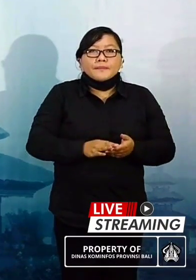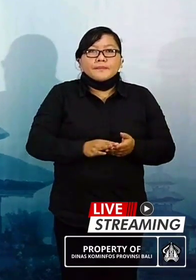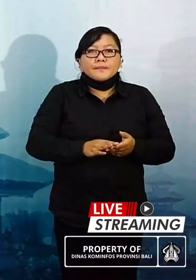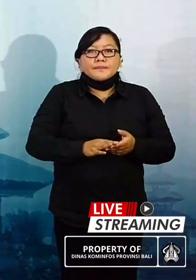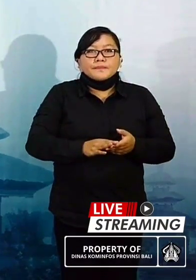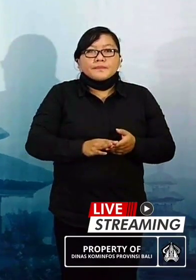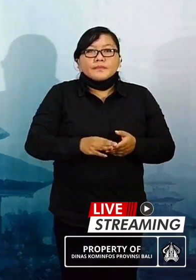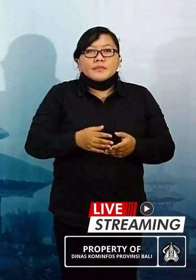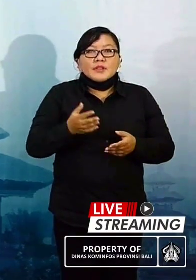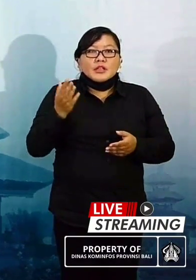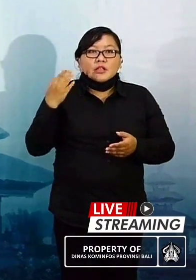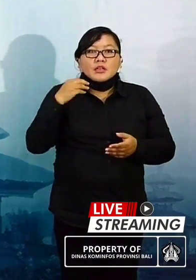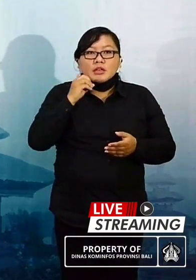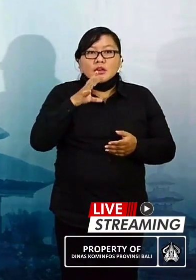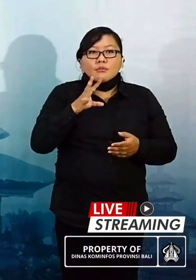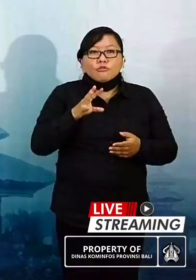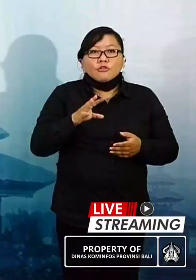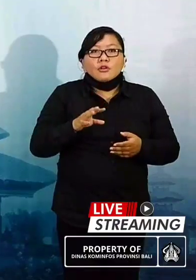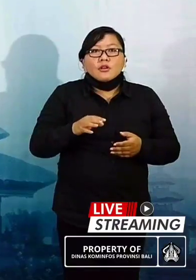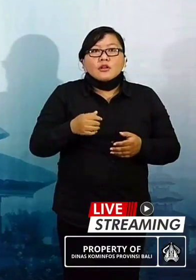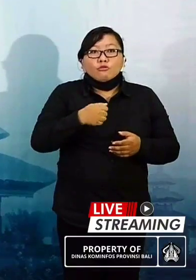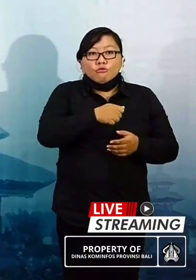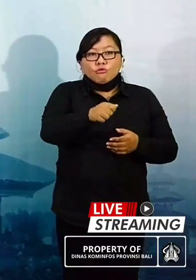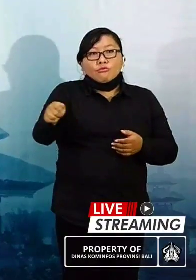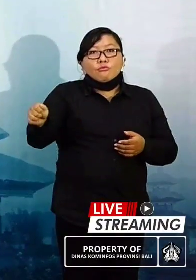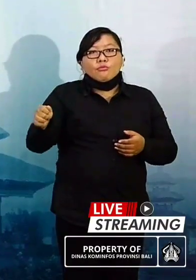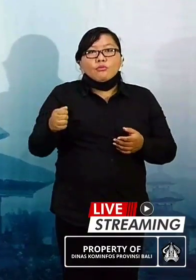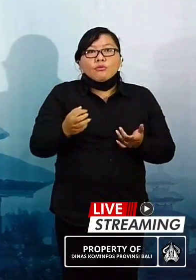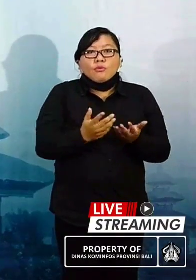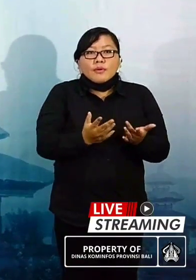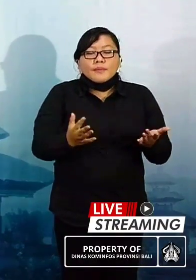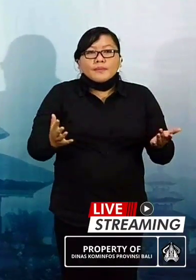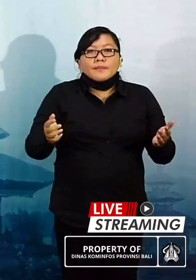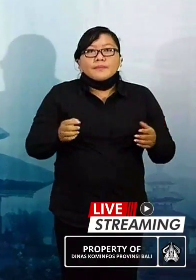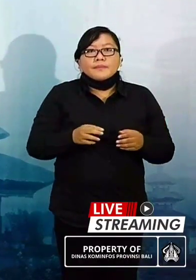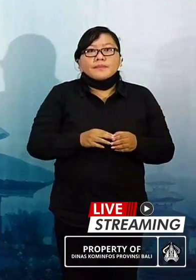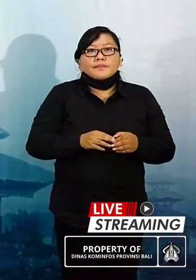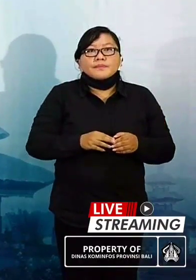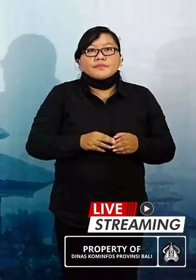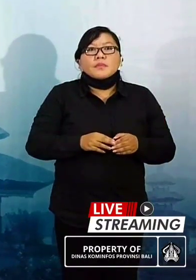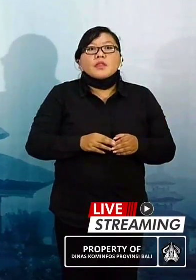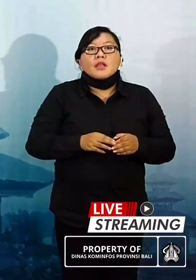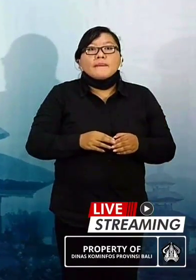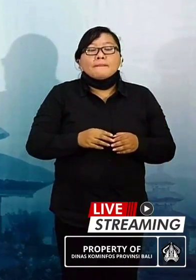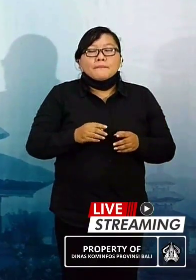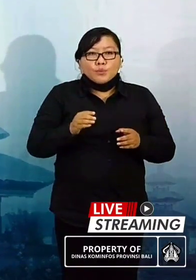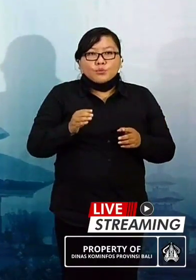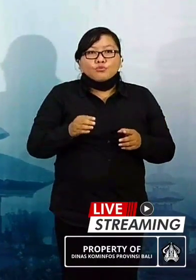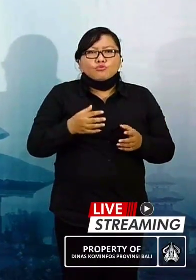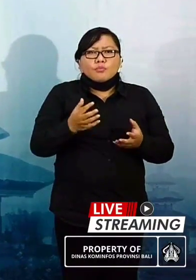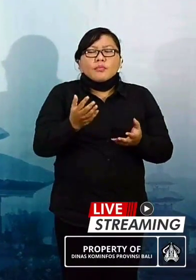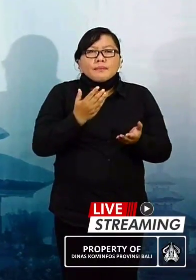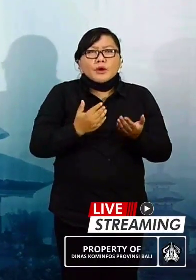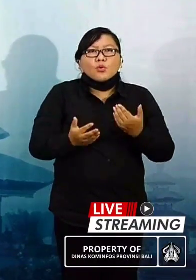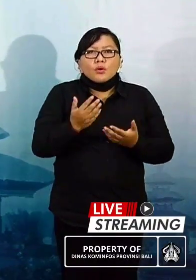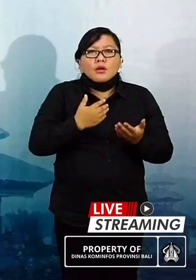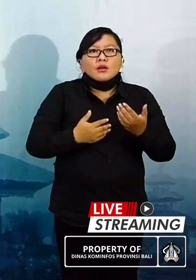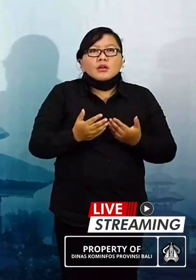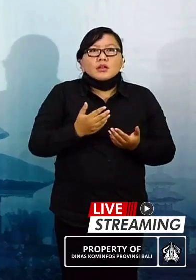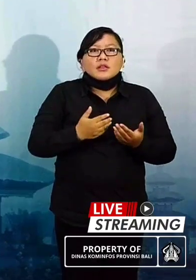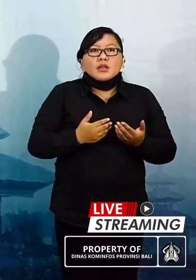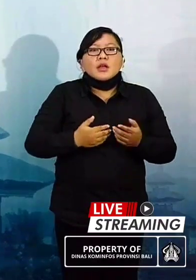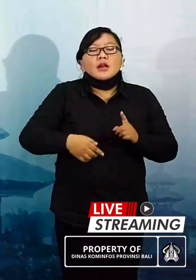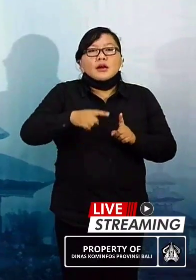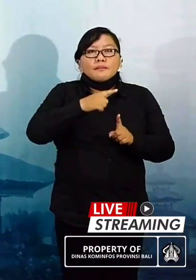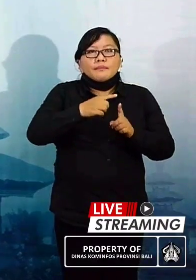laporkan tentang ruang isolasi atau ruang perawatan maka untuk tempat karantina juga kami melakukan penambahan